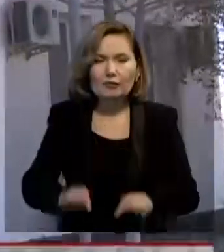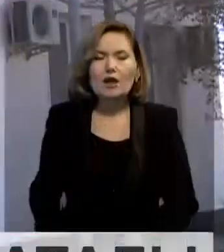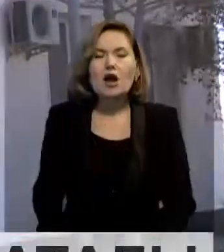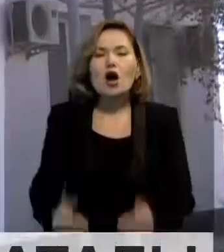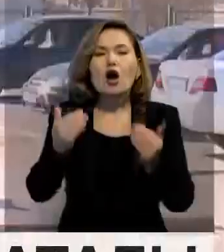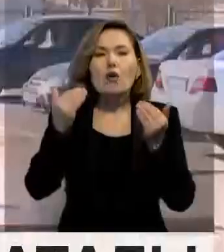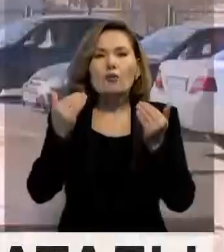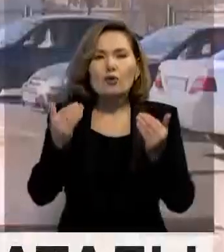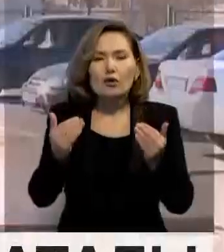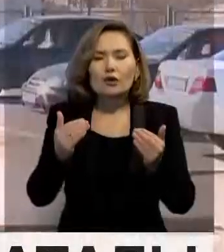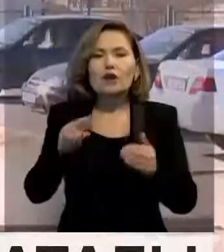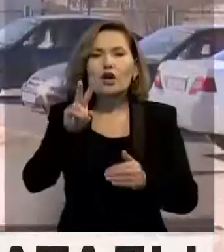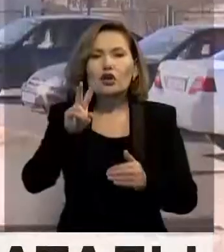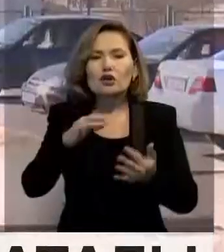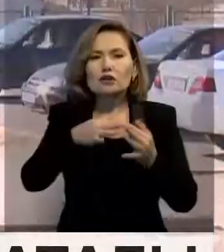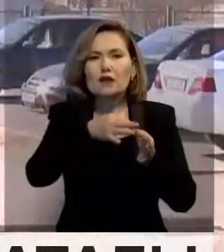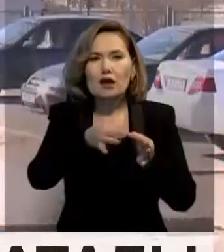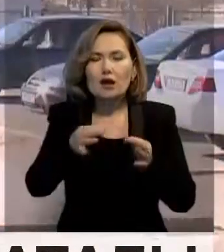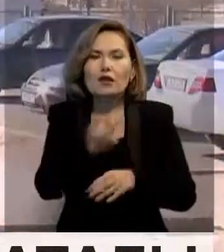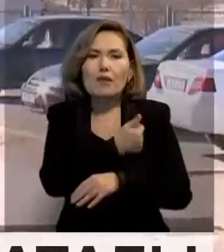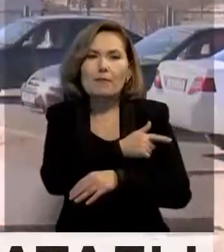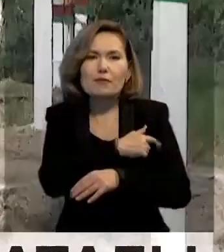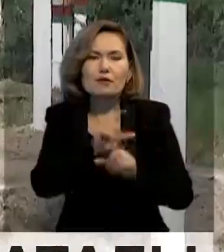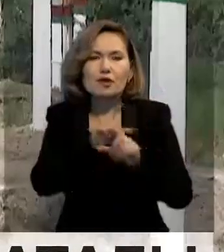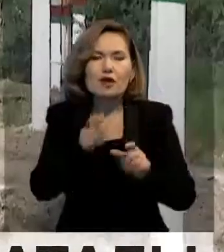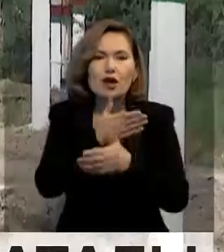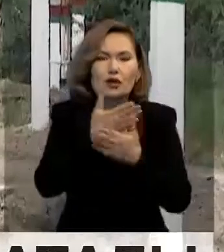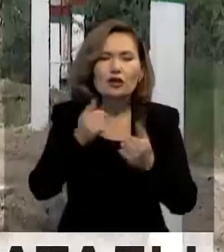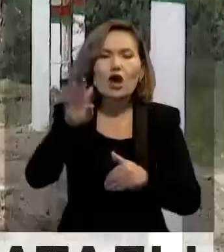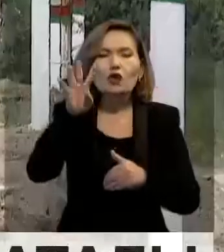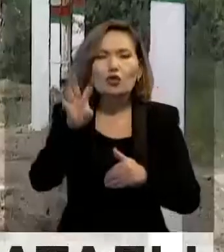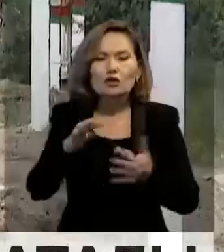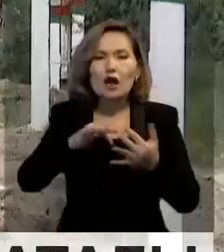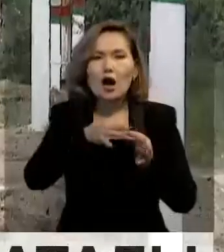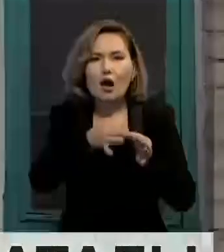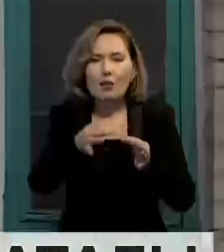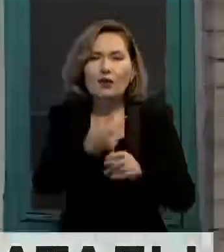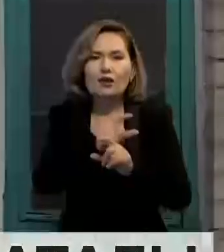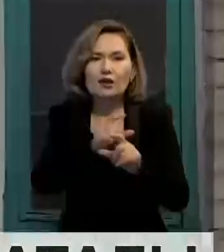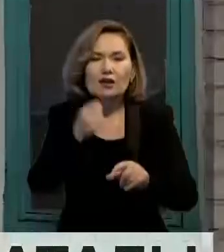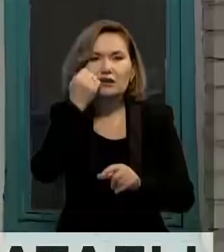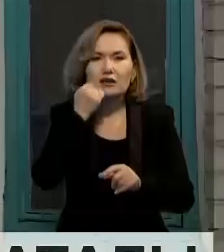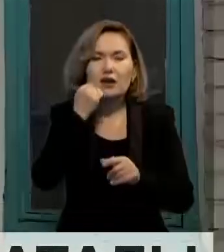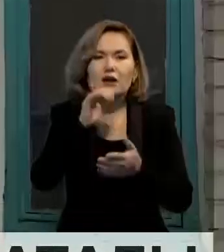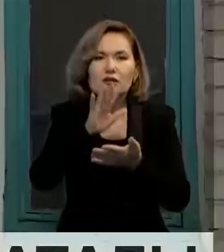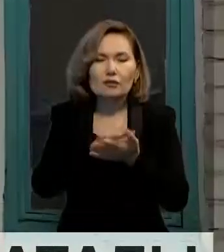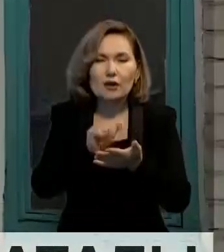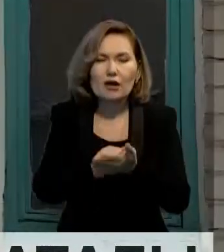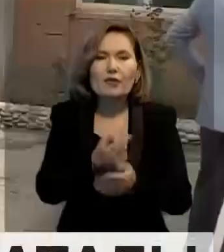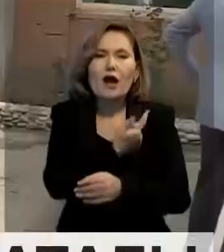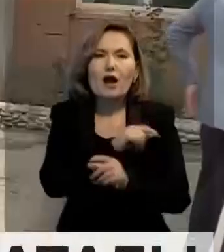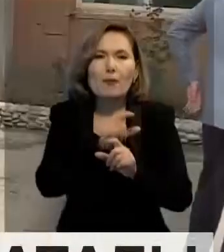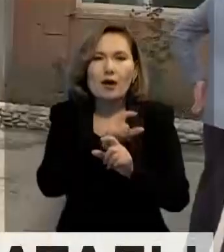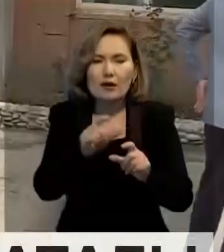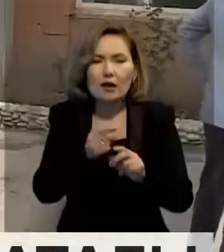Бүгінде 200-ден аса елді мекенде медициналық нысан жоқ. 400-ге жуық ауылдағы емдеу мекемелері апатты жағдайда. Алғашқы медициналық санитариялық